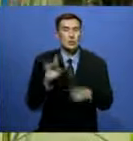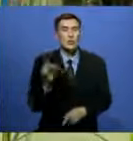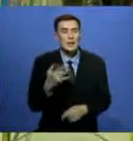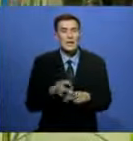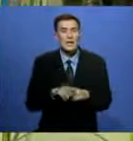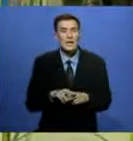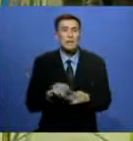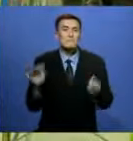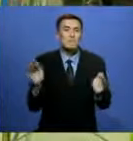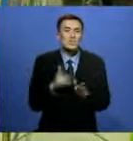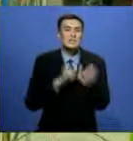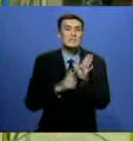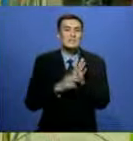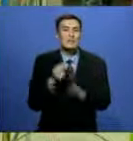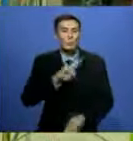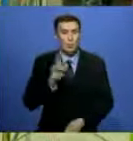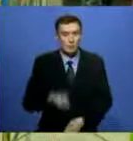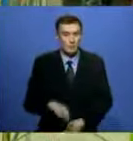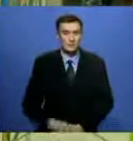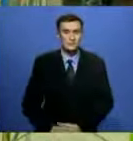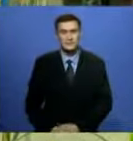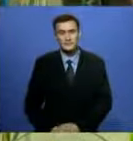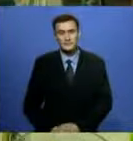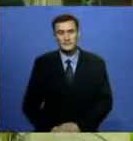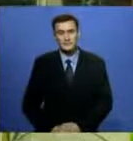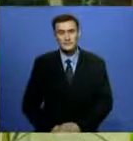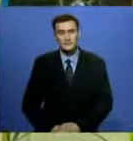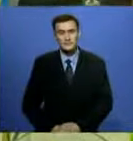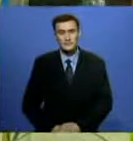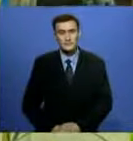рублей. Это чуть менее $70. Дмитрий Двойнев, Александр Шурмилев, Минск.